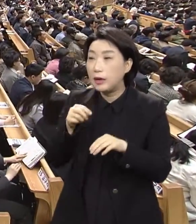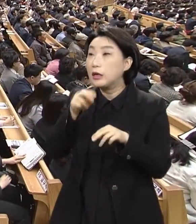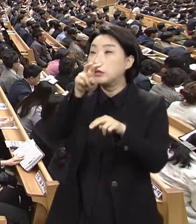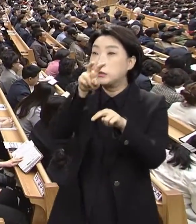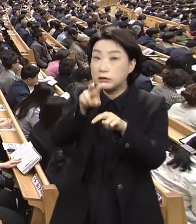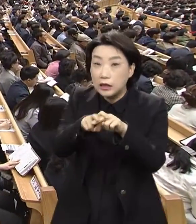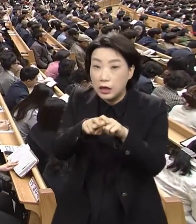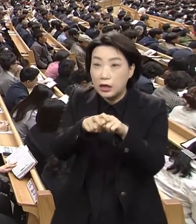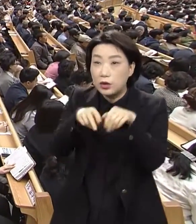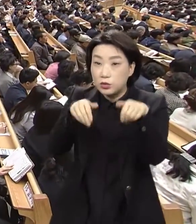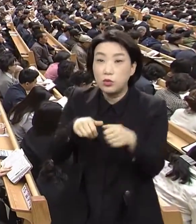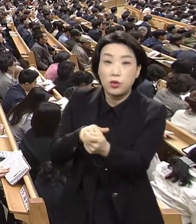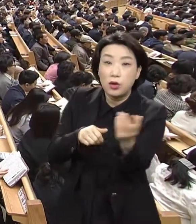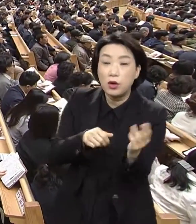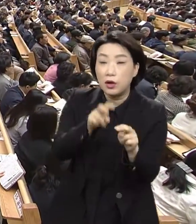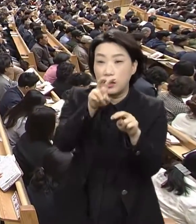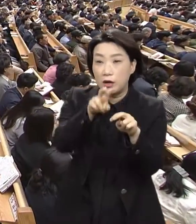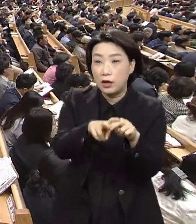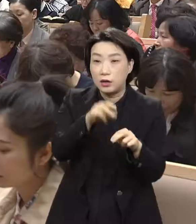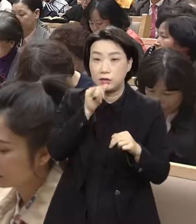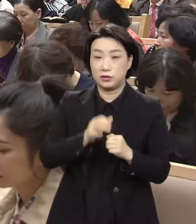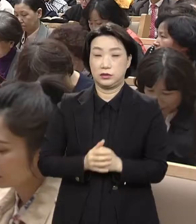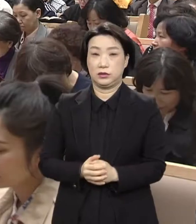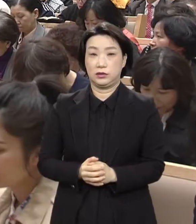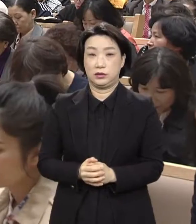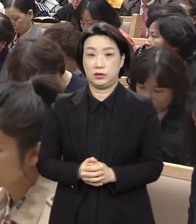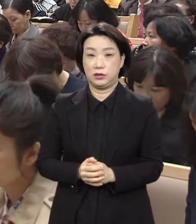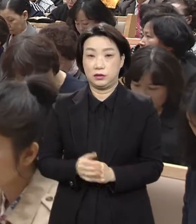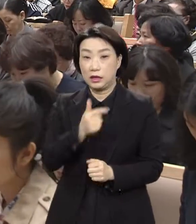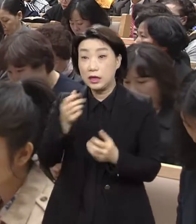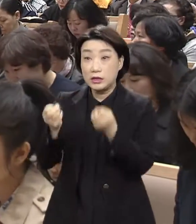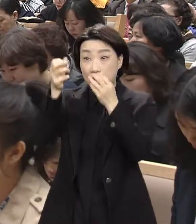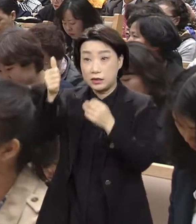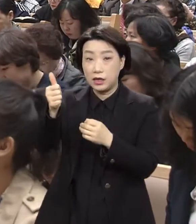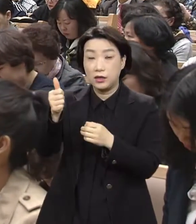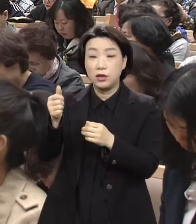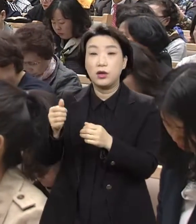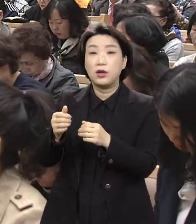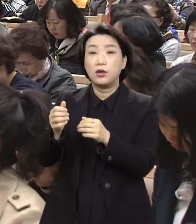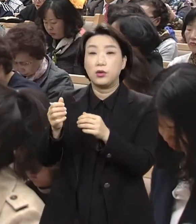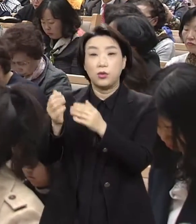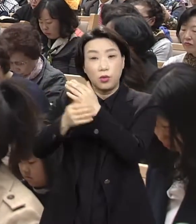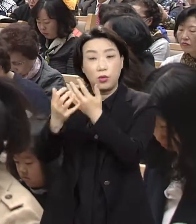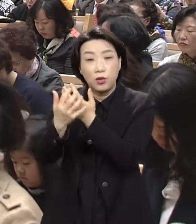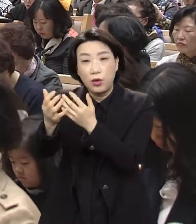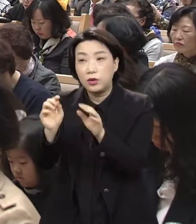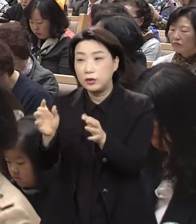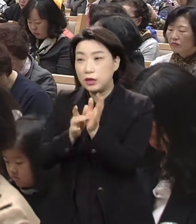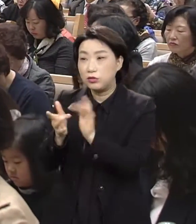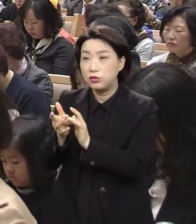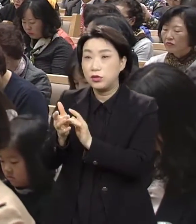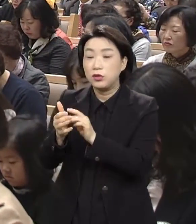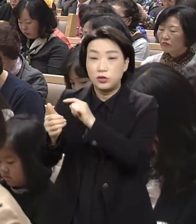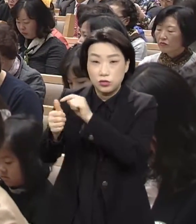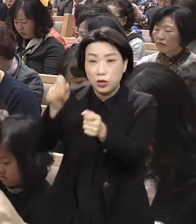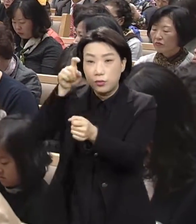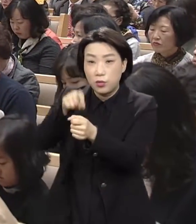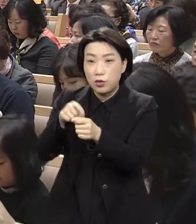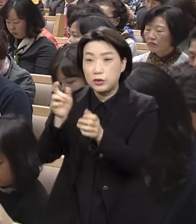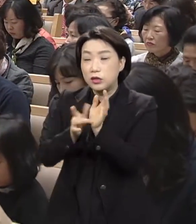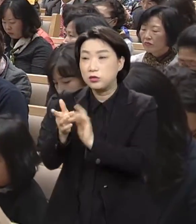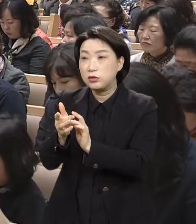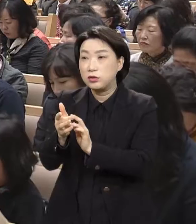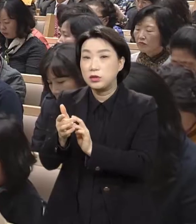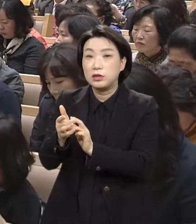들어가 하속들과 함께 앉았더라. 대제사장들과 온 공회가 예수를 죽이려고 그를 칠